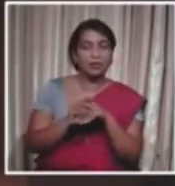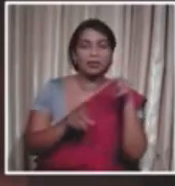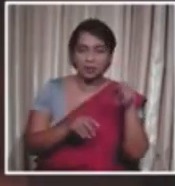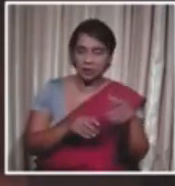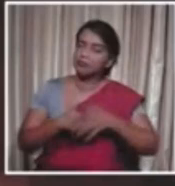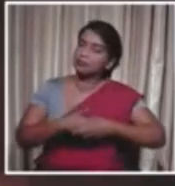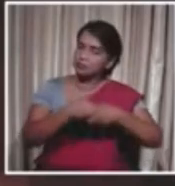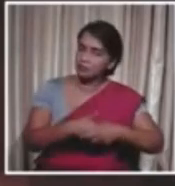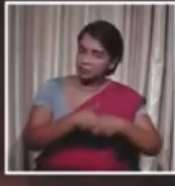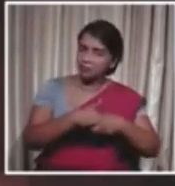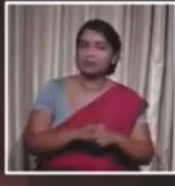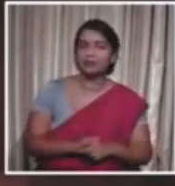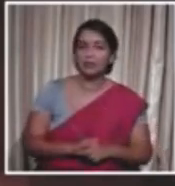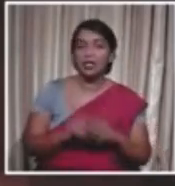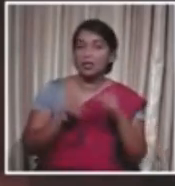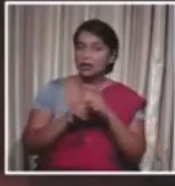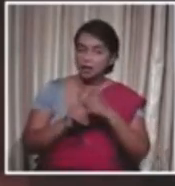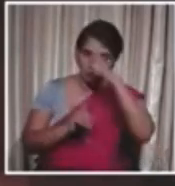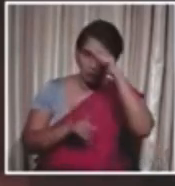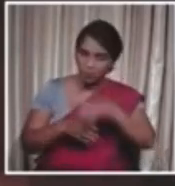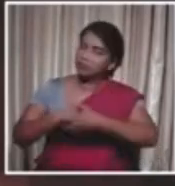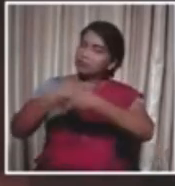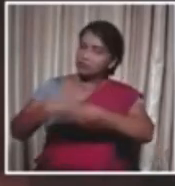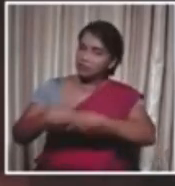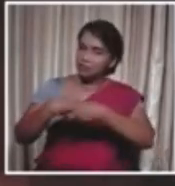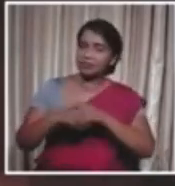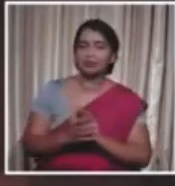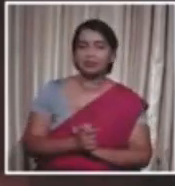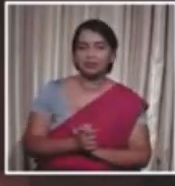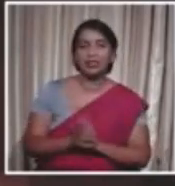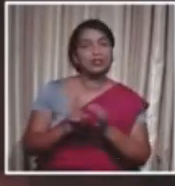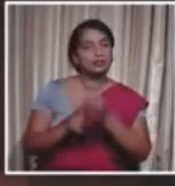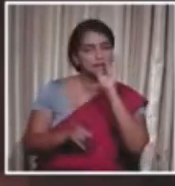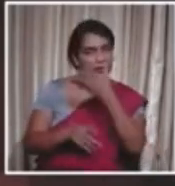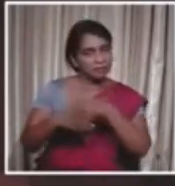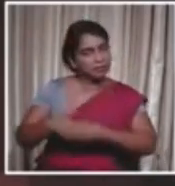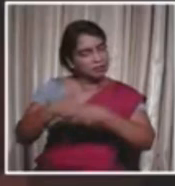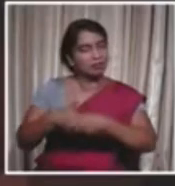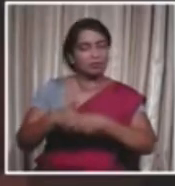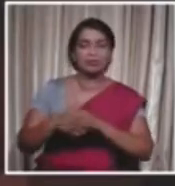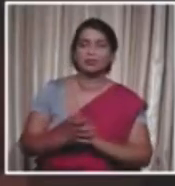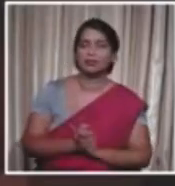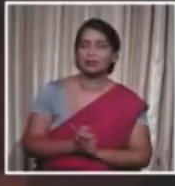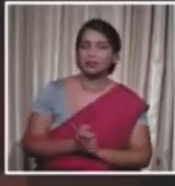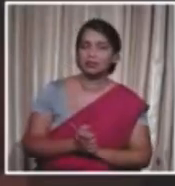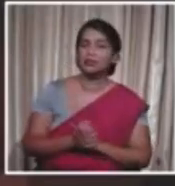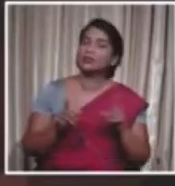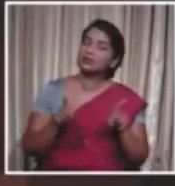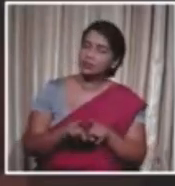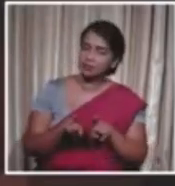අපි සුභපතනවා දැල සලහපෙරුව මැතිතුමාට සුභපතනවා ජනාධිපතිතුමාටත් අපි සුභපතනවා ඒ